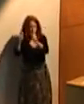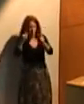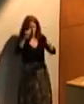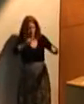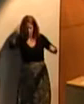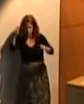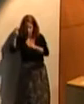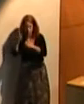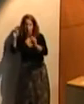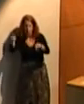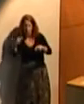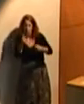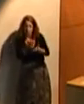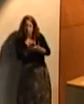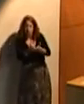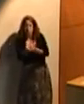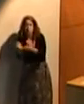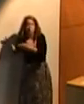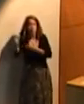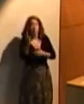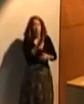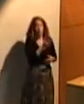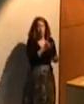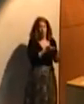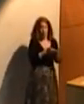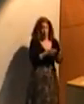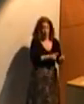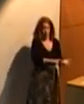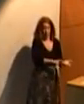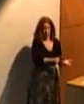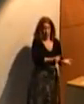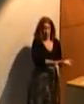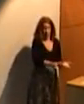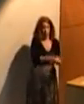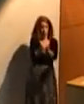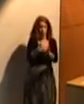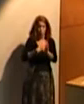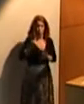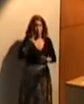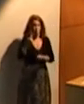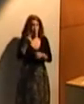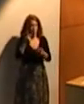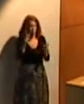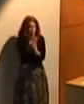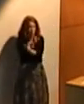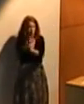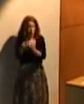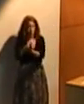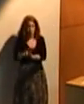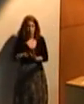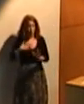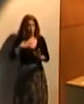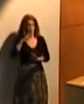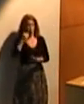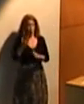et d'orienter à partir de ces lettres cet alphabet de la nature donc un recomptage du livre de nature et ensuite donc ça c'est vraiment voir que savoir beaucoup et